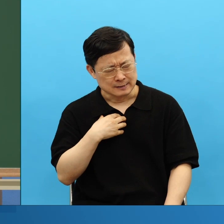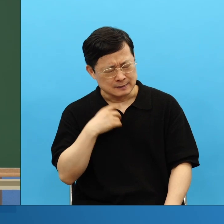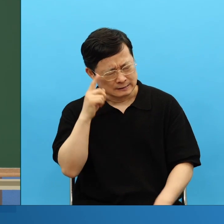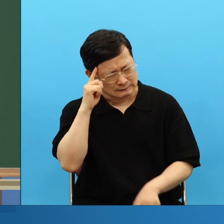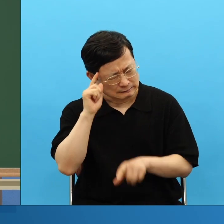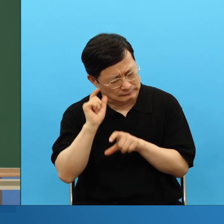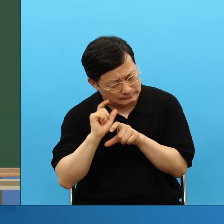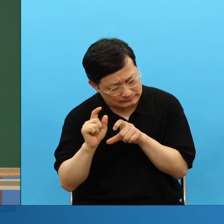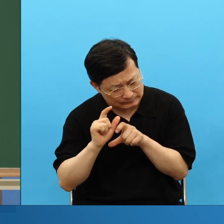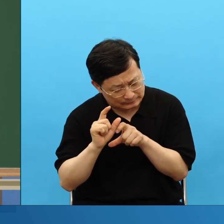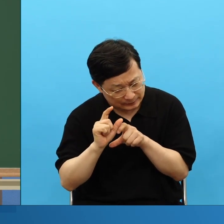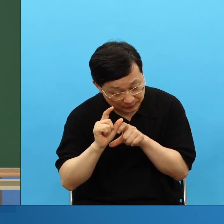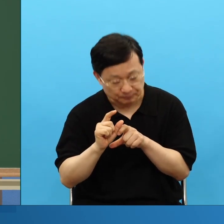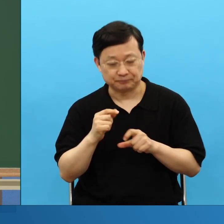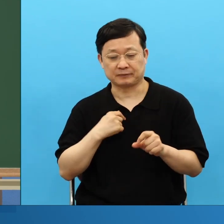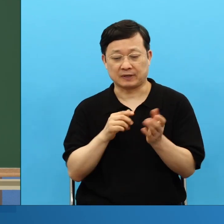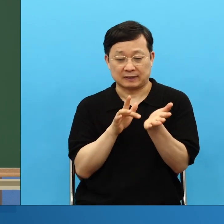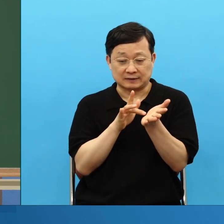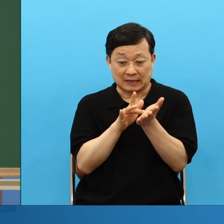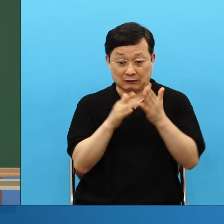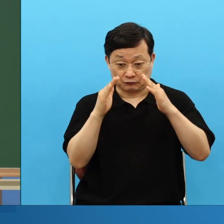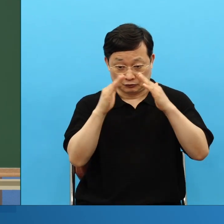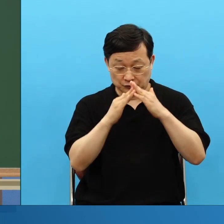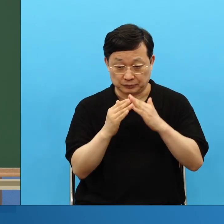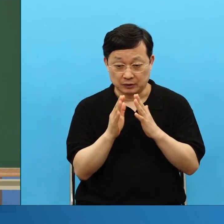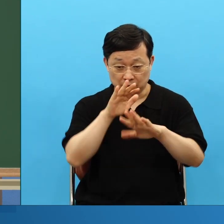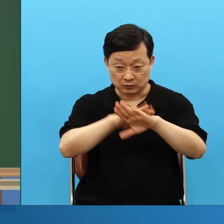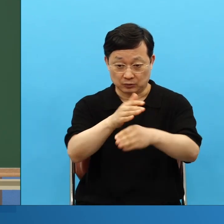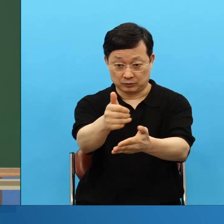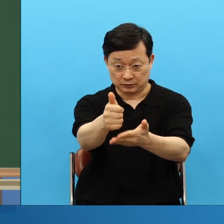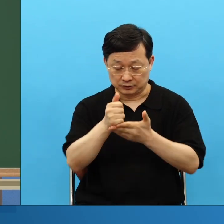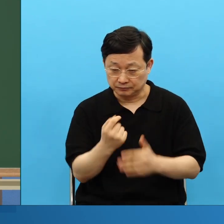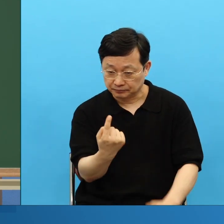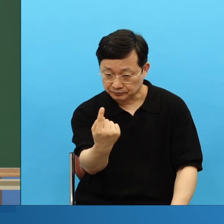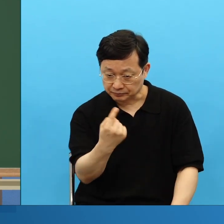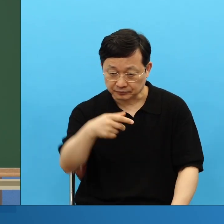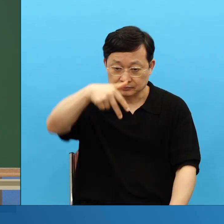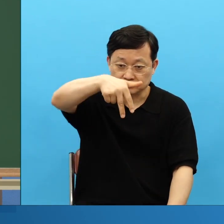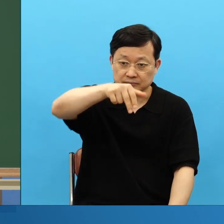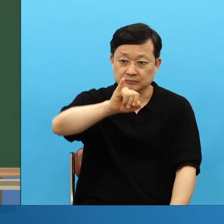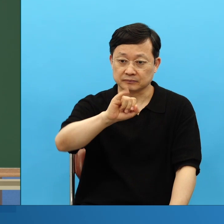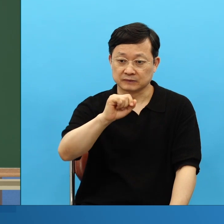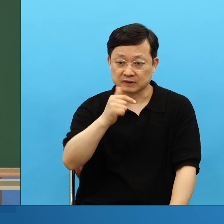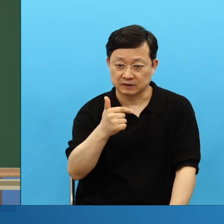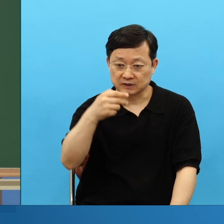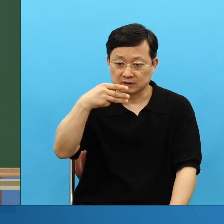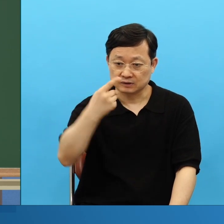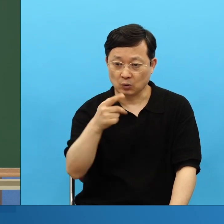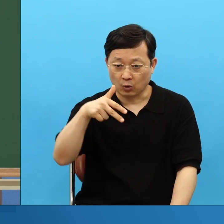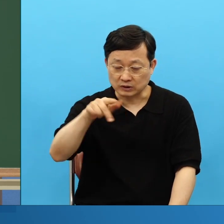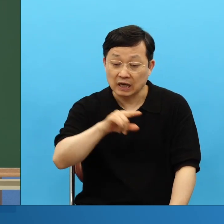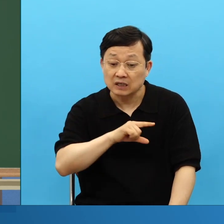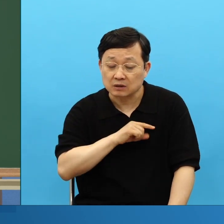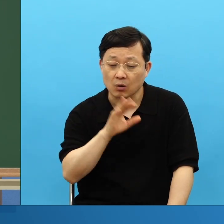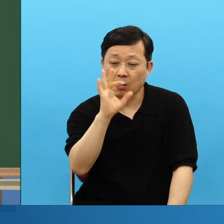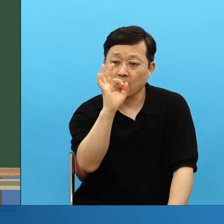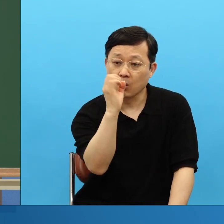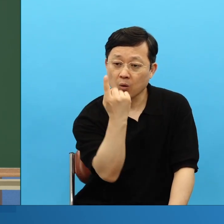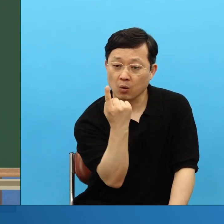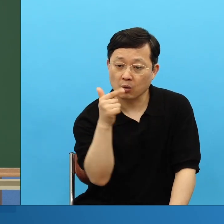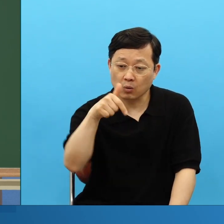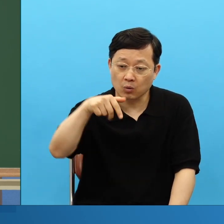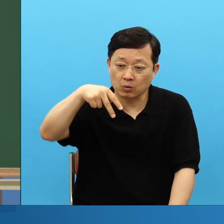그러면서 자기 약국에 오는 처방전 중에 진통제 처방을 들고 오는데 옥시코돈이라는 진통제를 처방을 들고